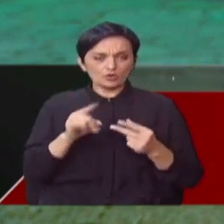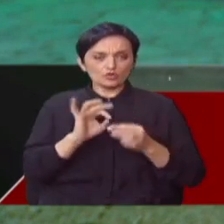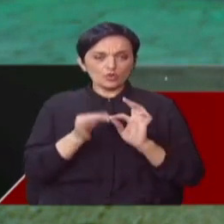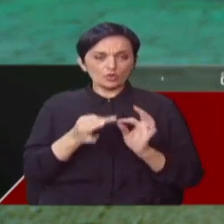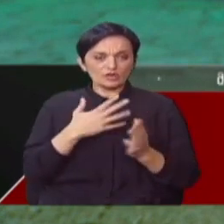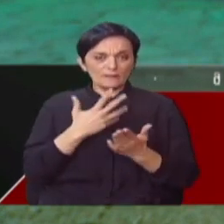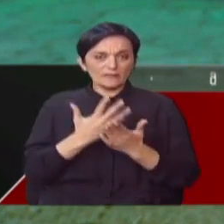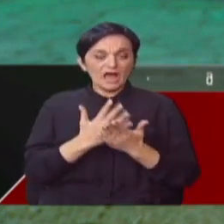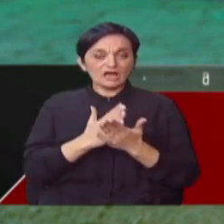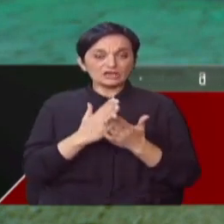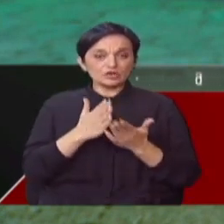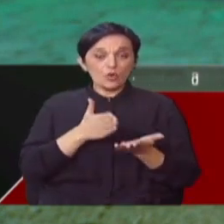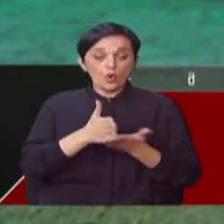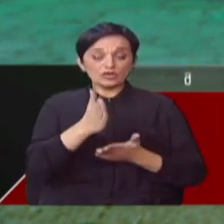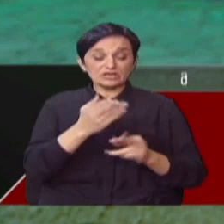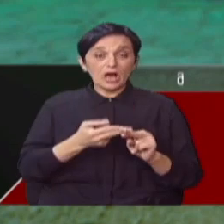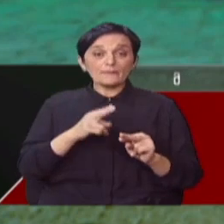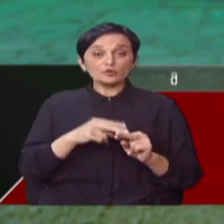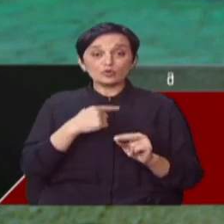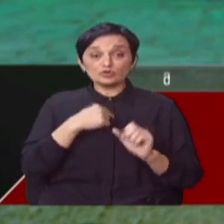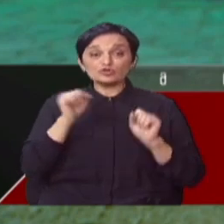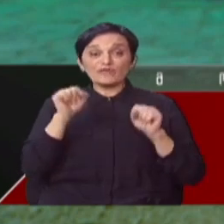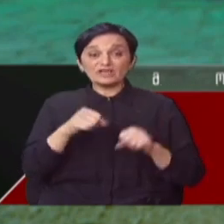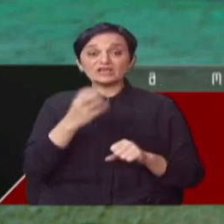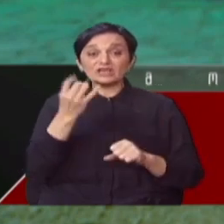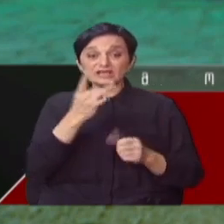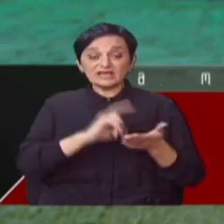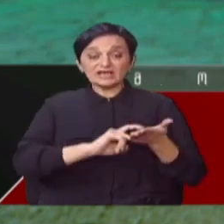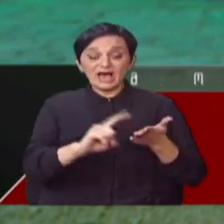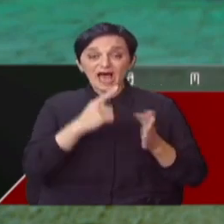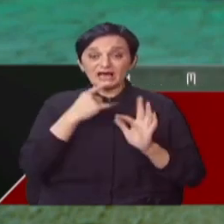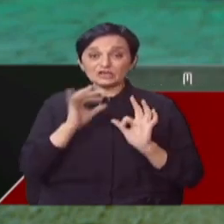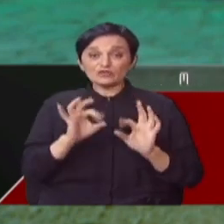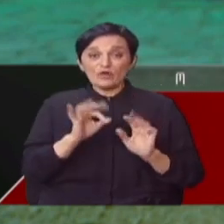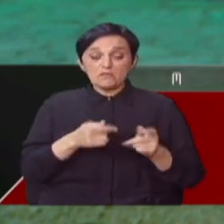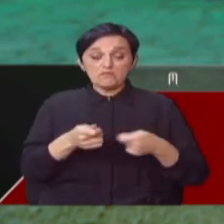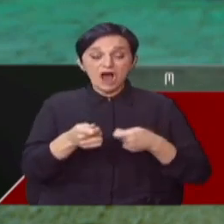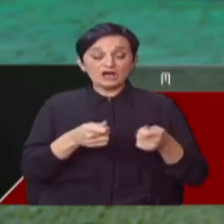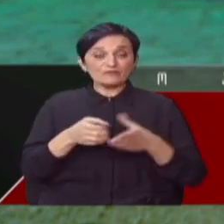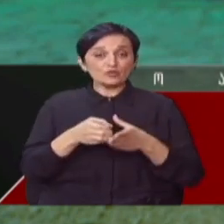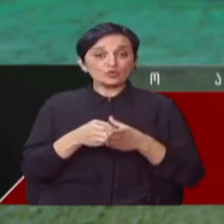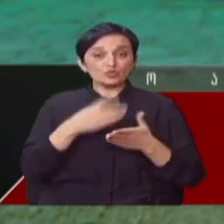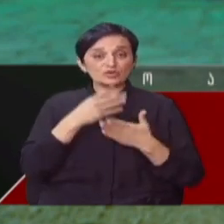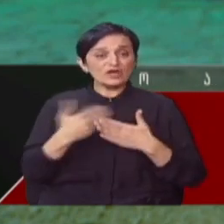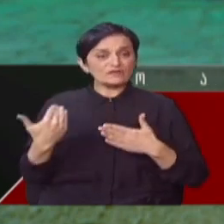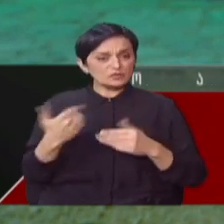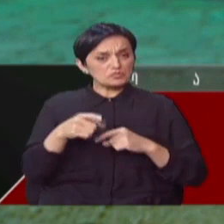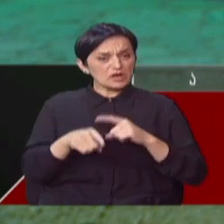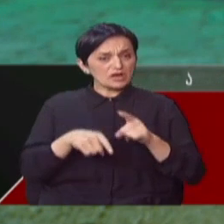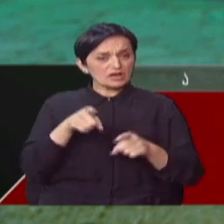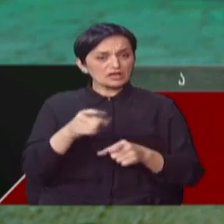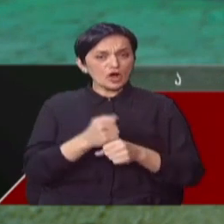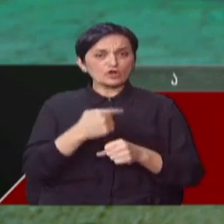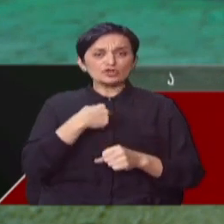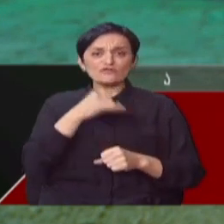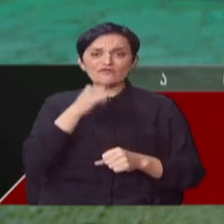კონკრეტულ აქტივობებზე არიან ორიენტირებული ამიტომ აქ ჩვენ შეგვიძლია კიდევ ერთხელ ხაზგასმით აღვნიშნოთ რომ მართველი გუნდი თავის მხრივ დგავს ნაბიჯებს ჩვენ ვერავის